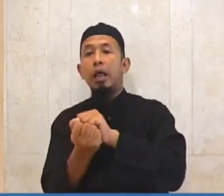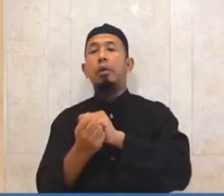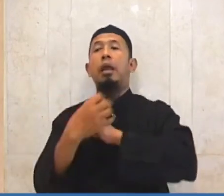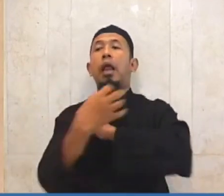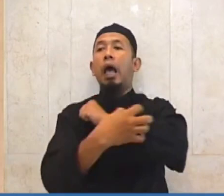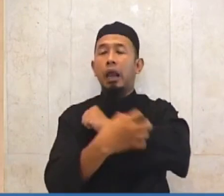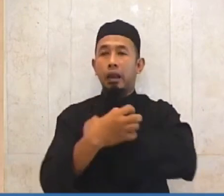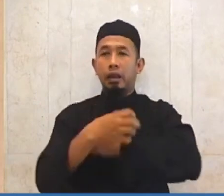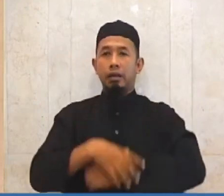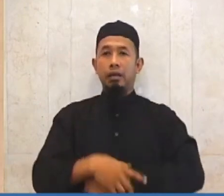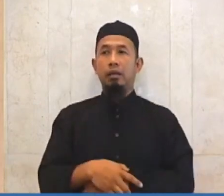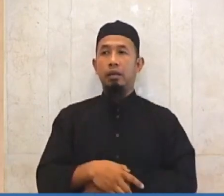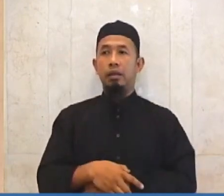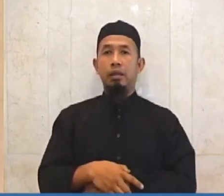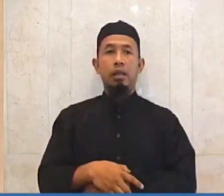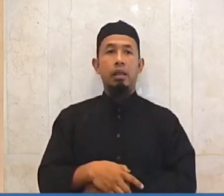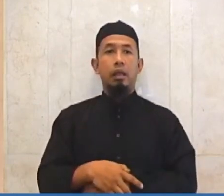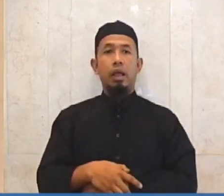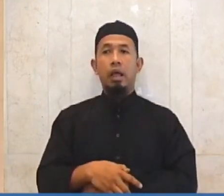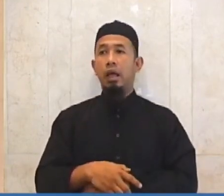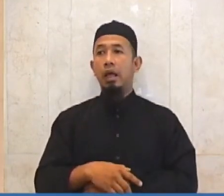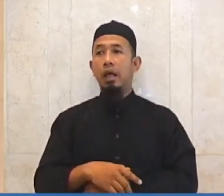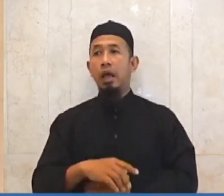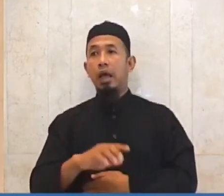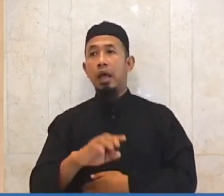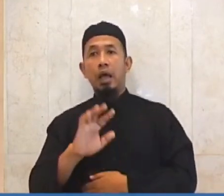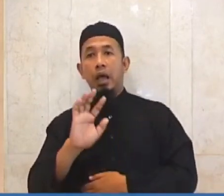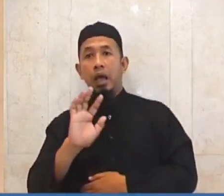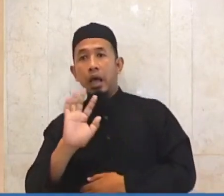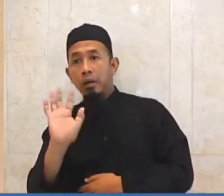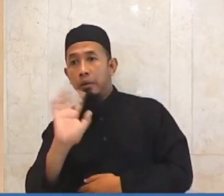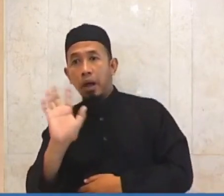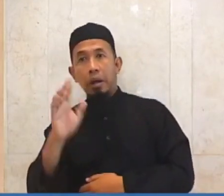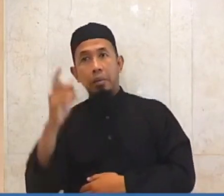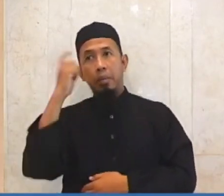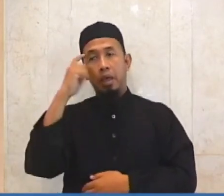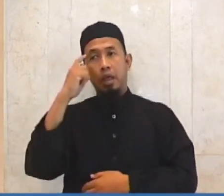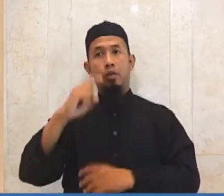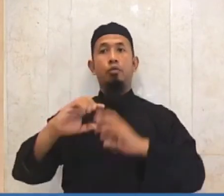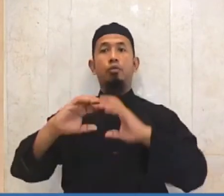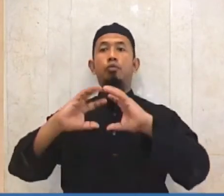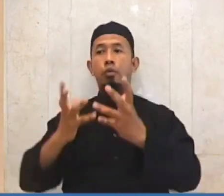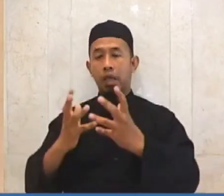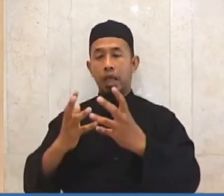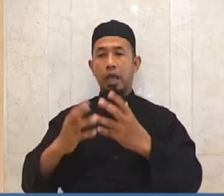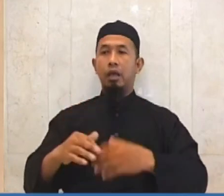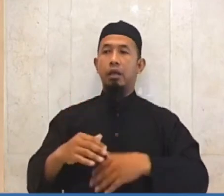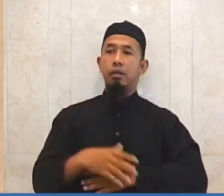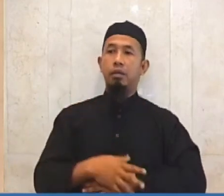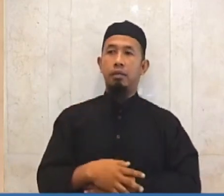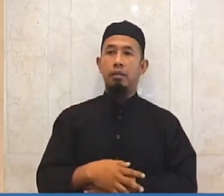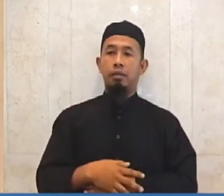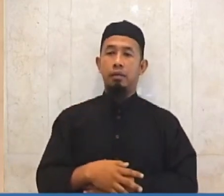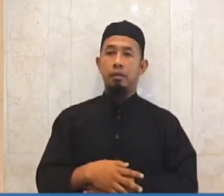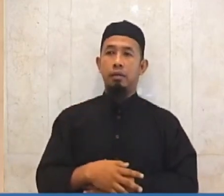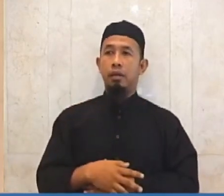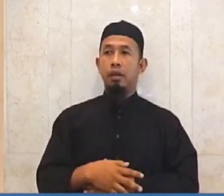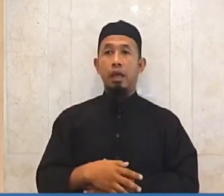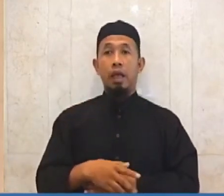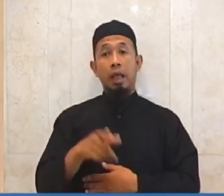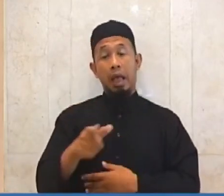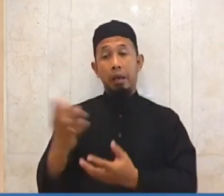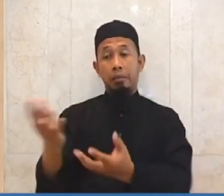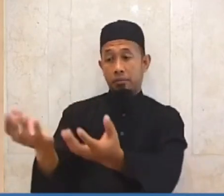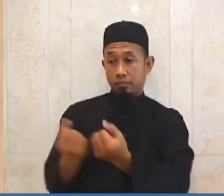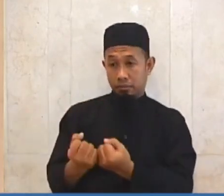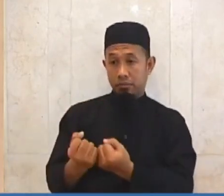bangsa tanpa memperhitungkan material walaupun tentu saja ada imbalannya ada